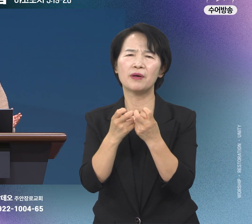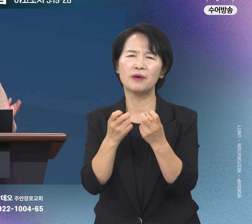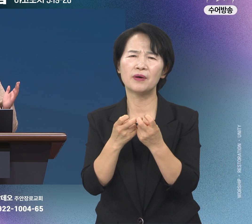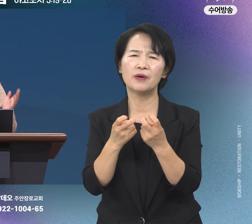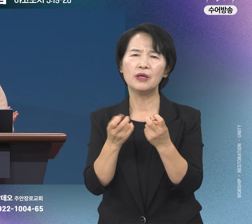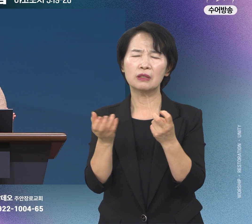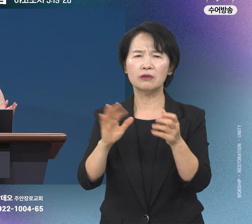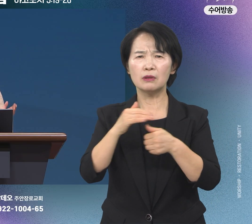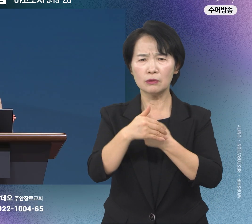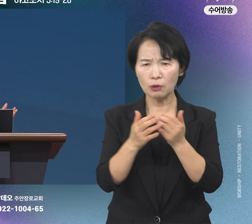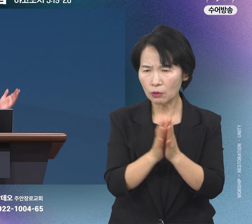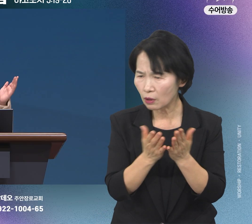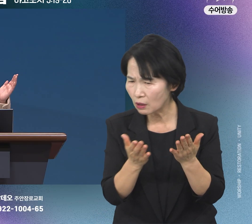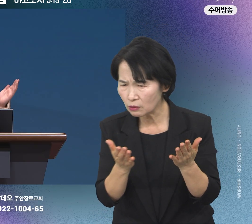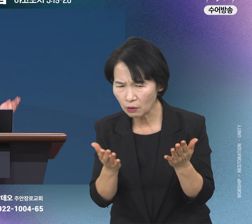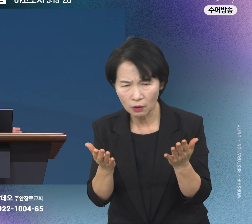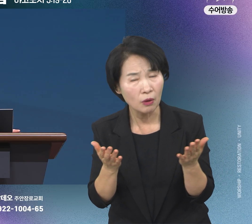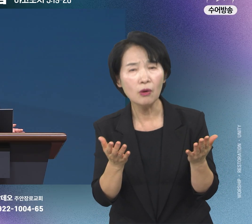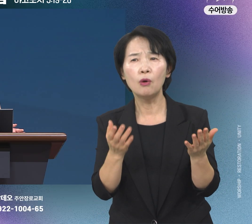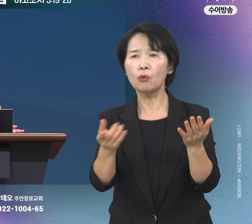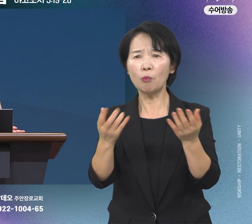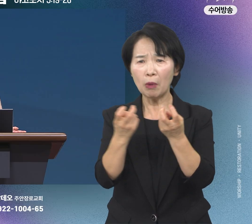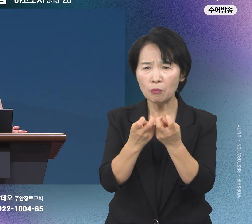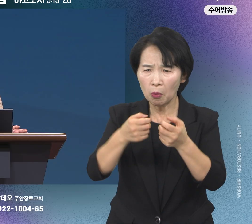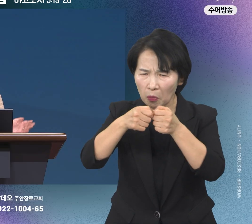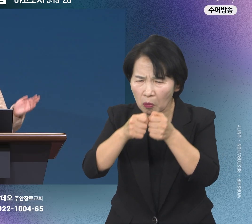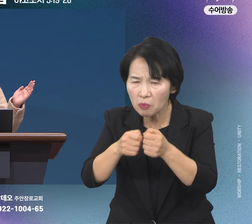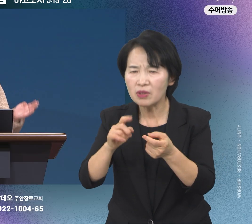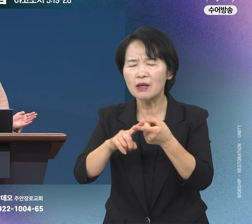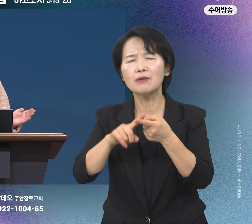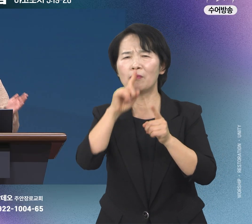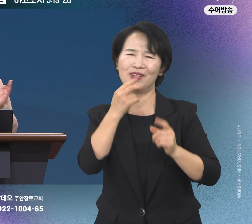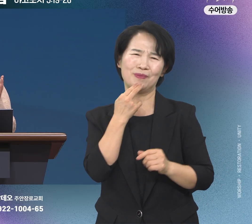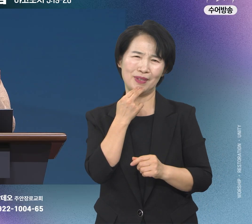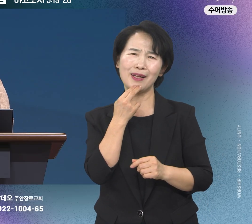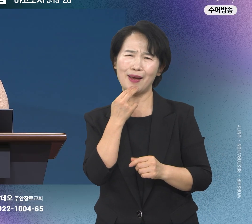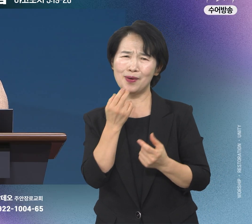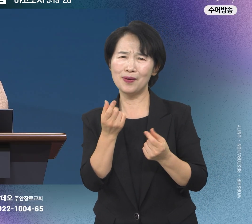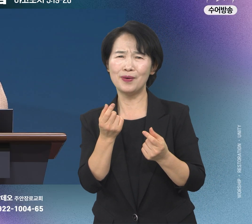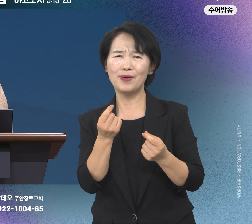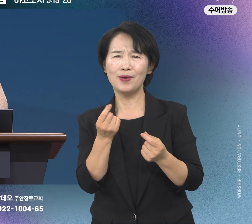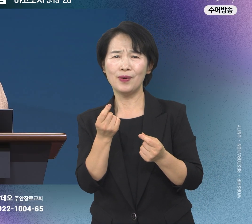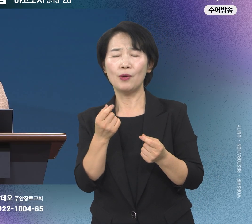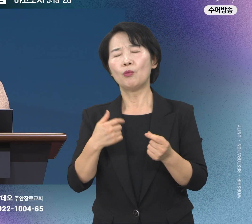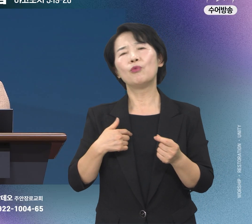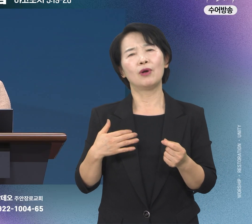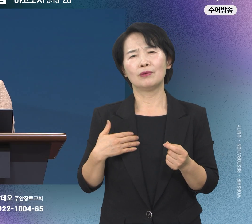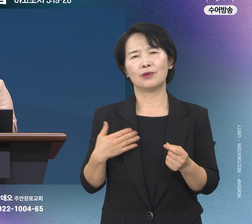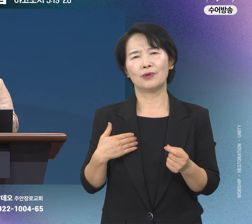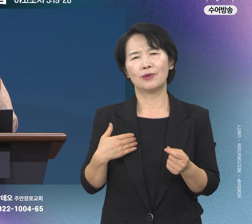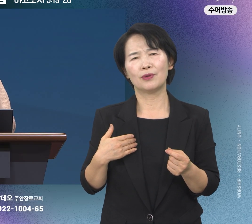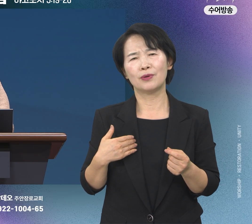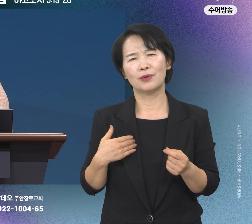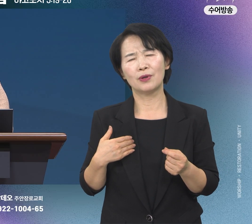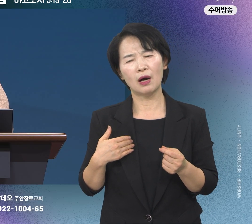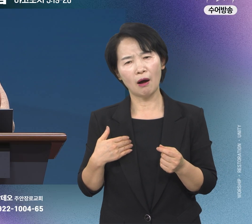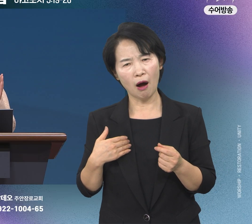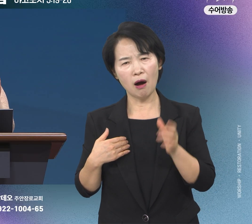하지 않습니다. 한 번도 이야기한 적이 없습니다. 근데 저는 그때는 이것을 몰랐어요. 그래서